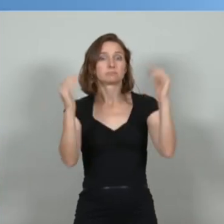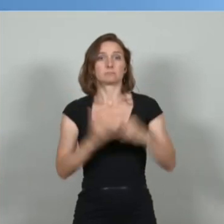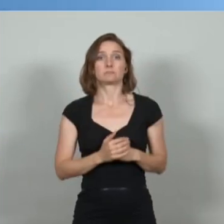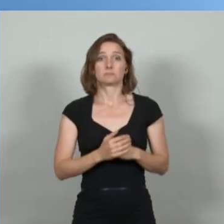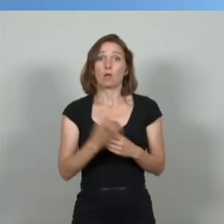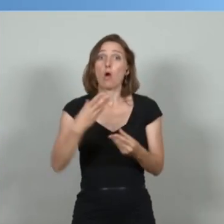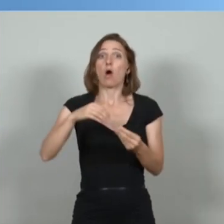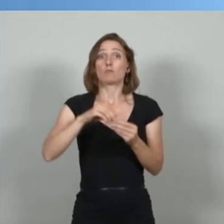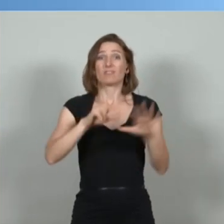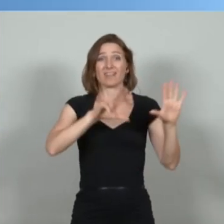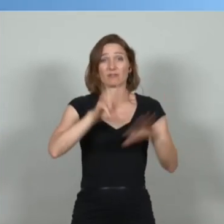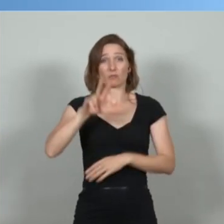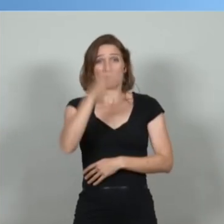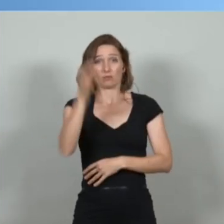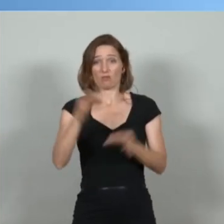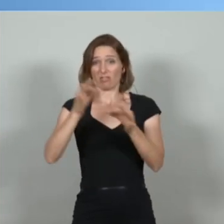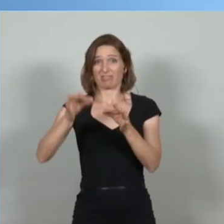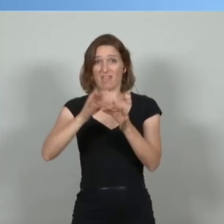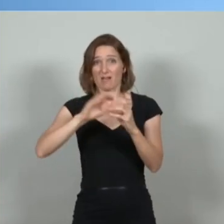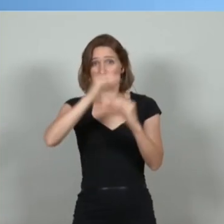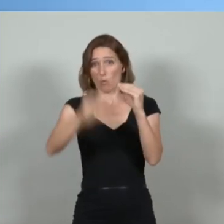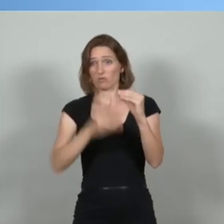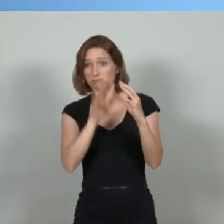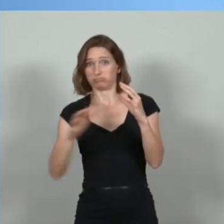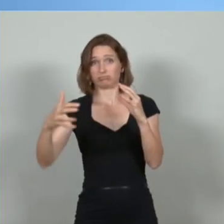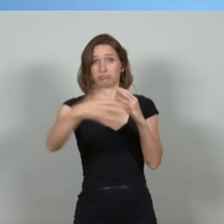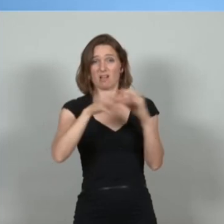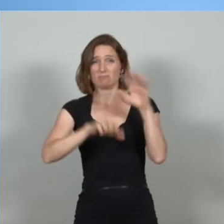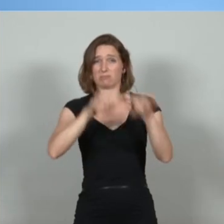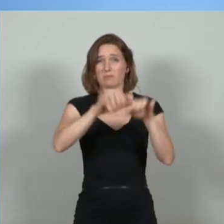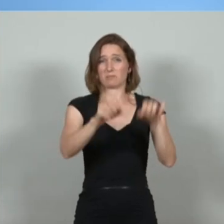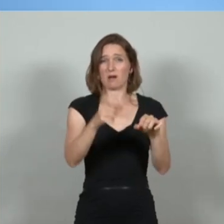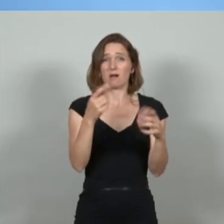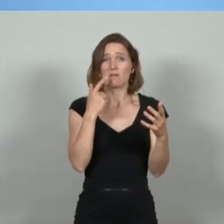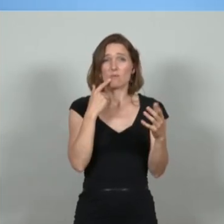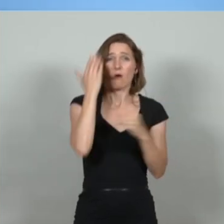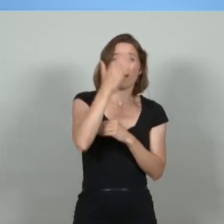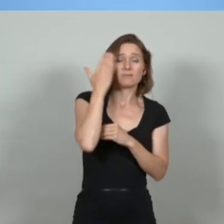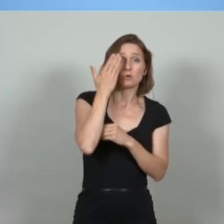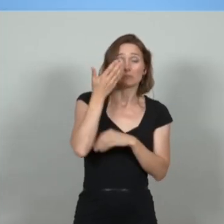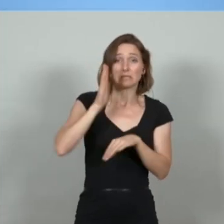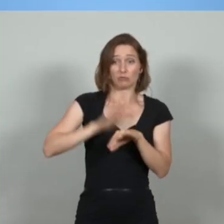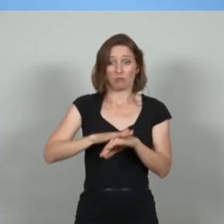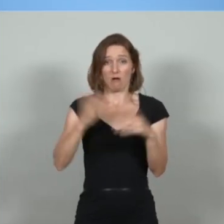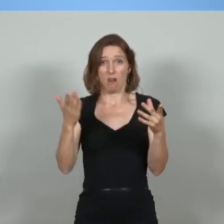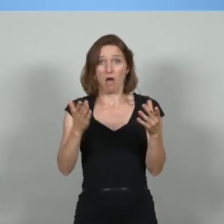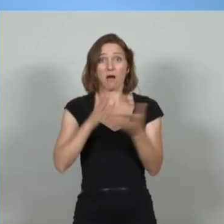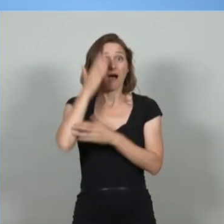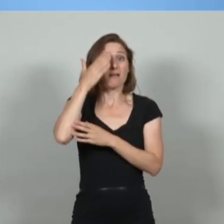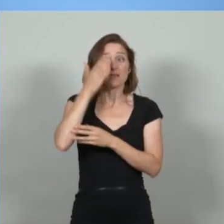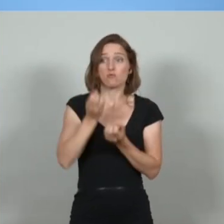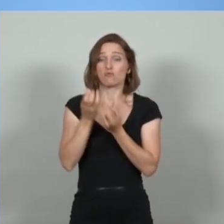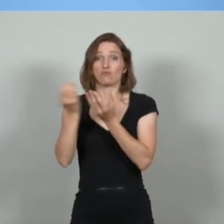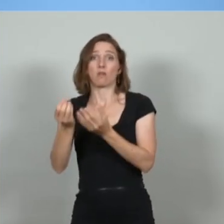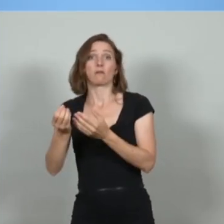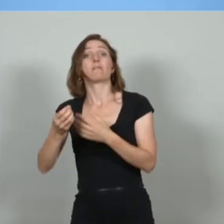or la production de calories consommées correspondante ne représentent que 18% de l'ensemble des calories consommées